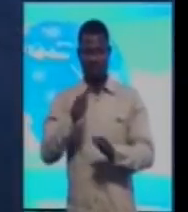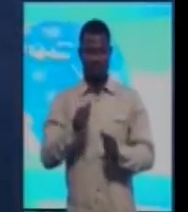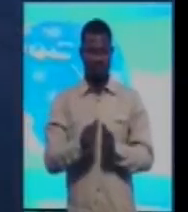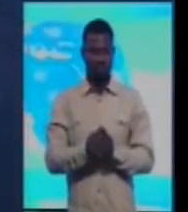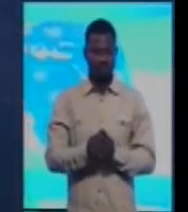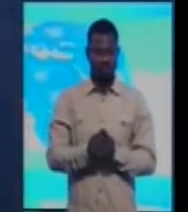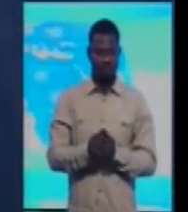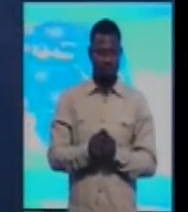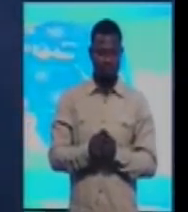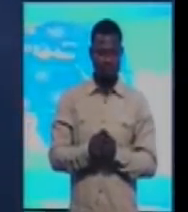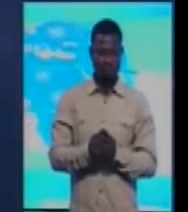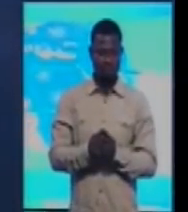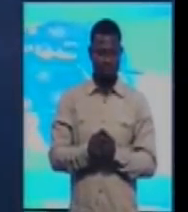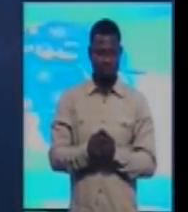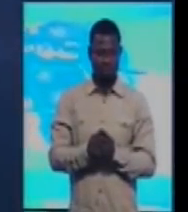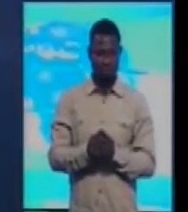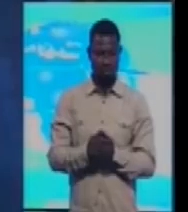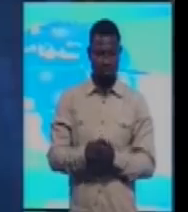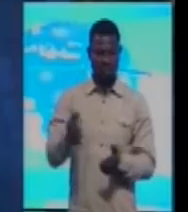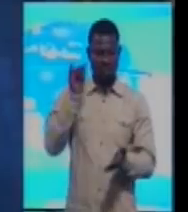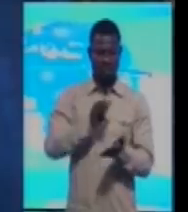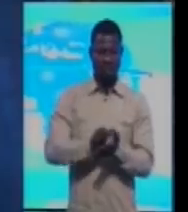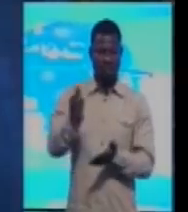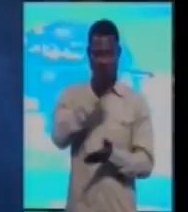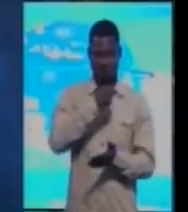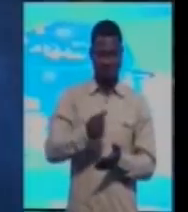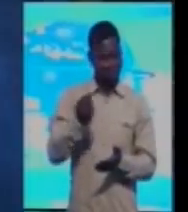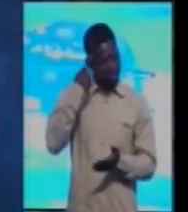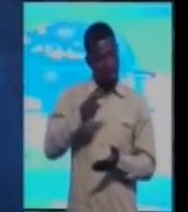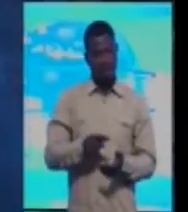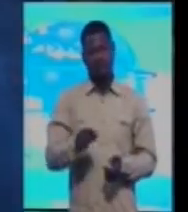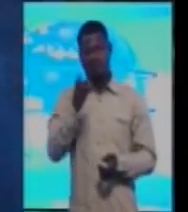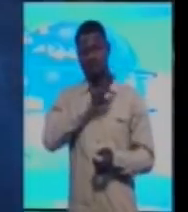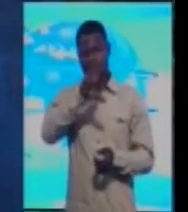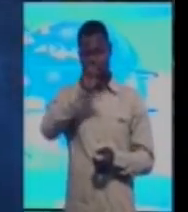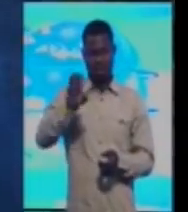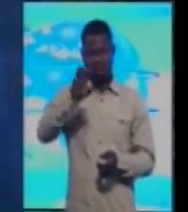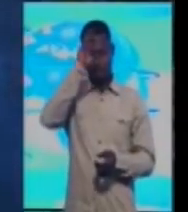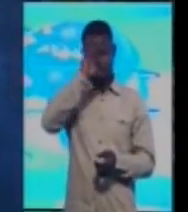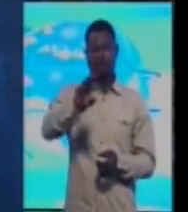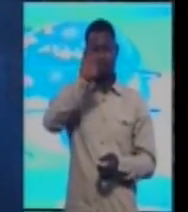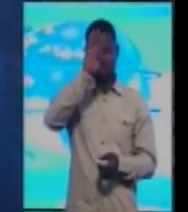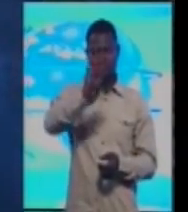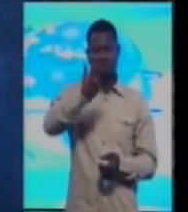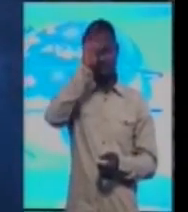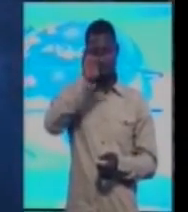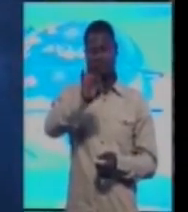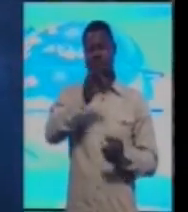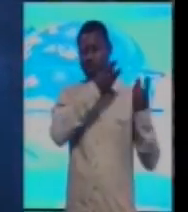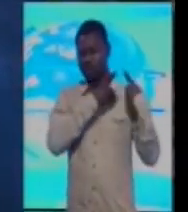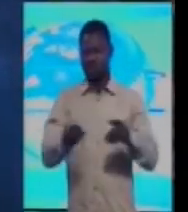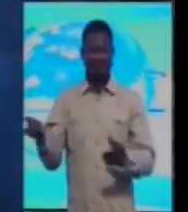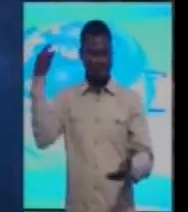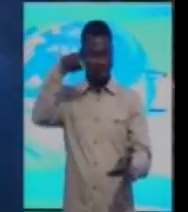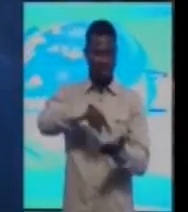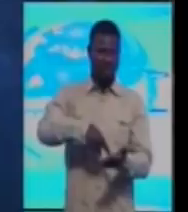disparition. Ce monument dédié aux 549 soldats français morts en opération extérieure depuis 1963